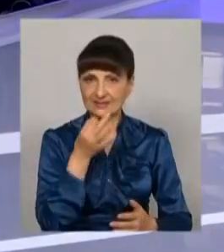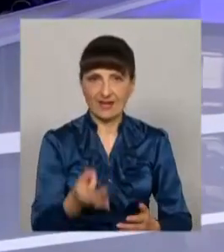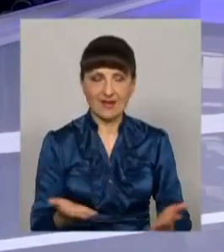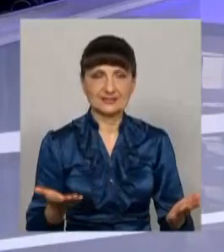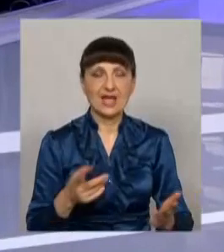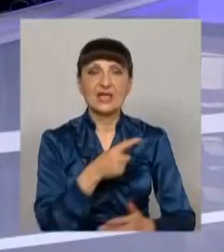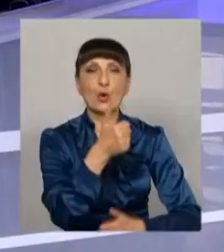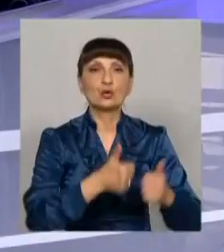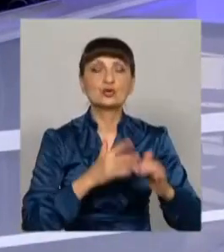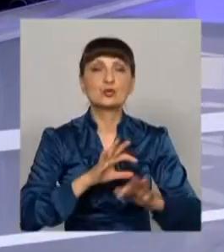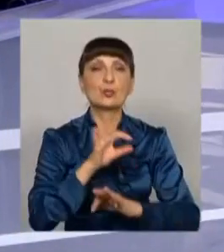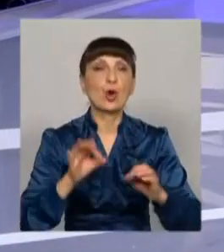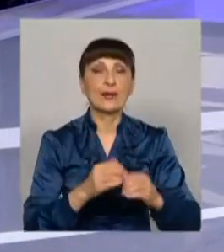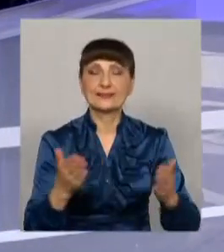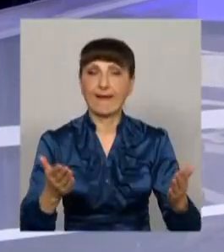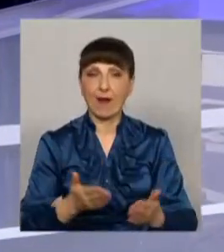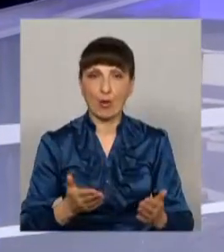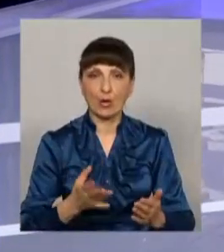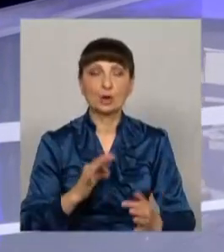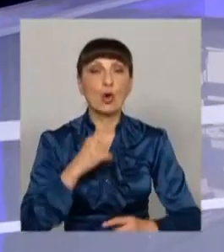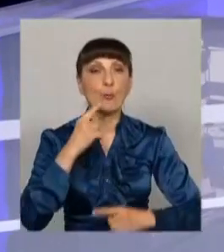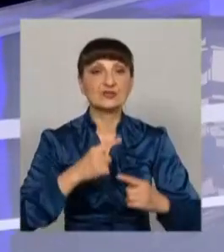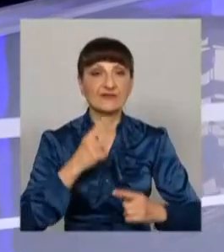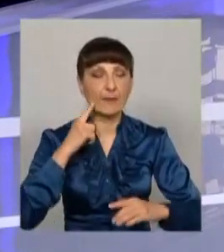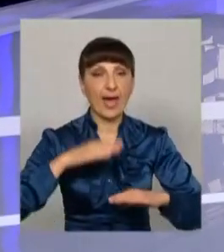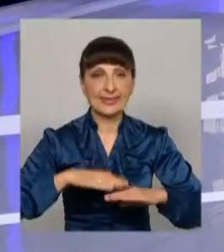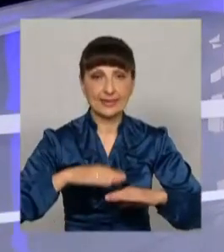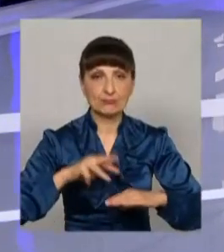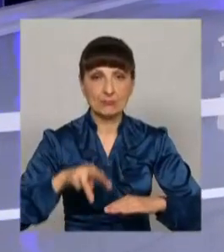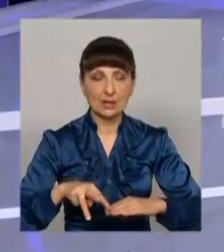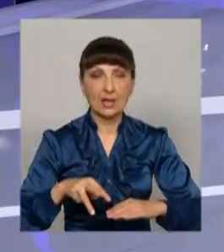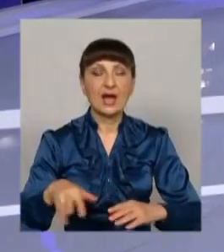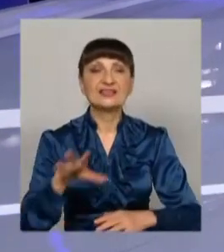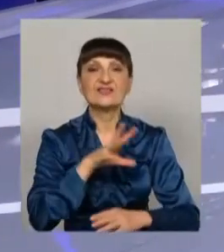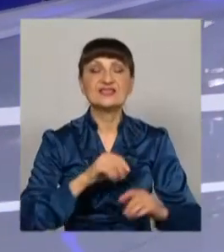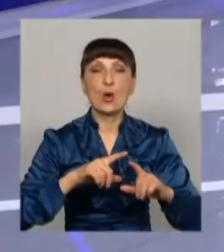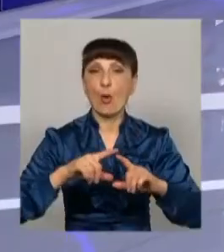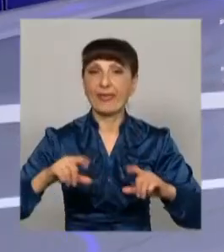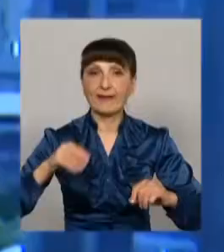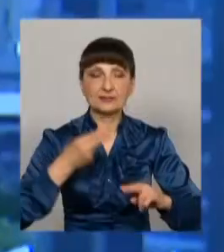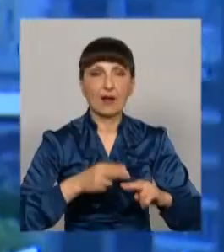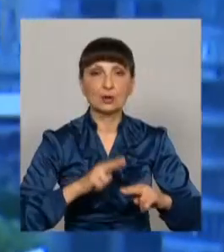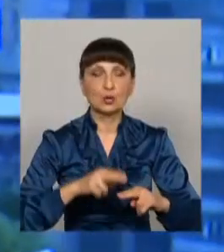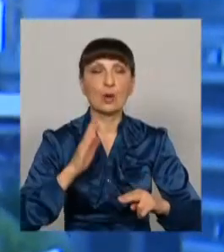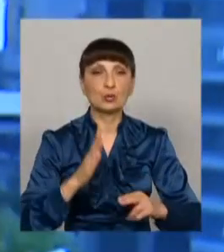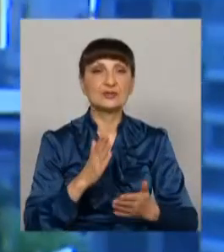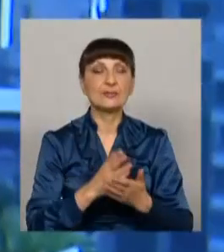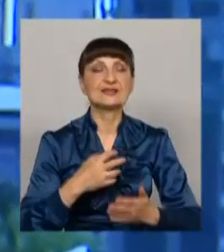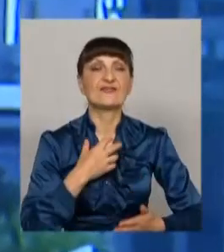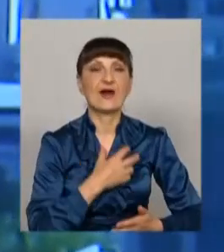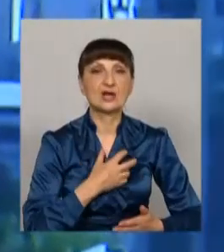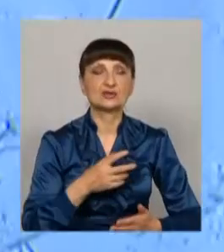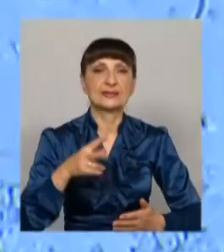представлены на конкурсе, но по словам акима города, это все объекты, которые будут иметь значение